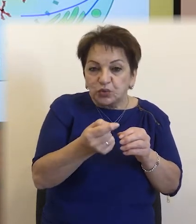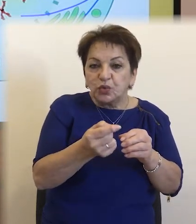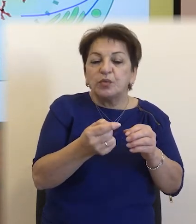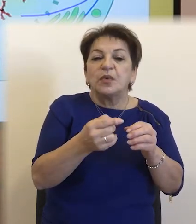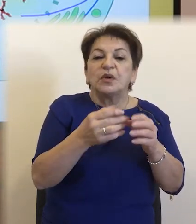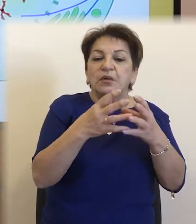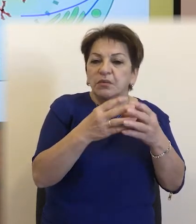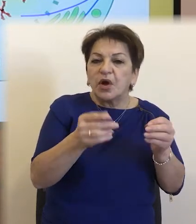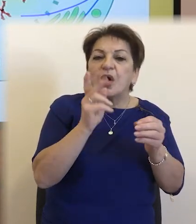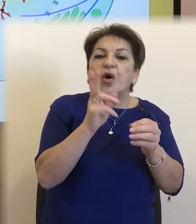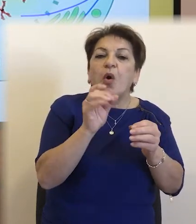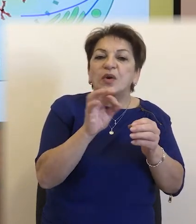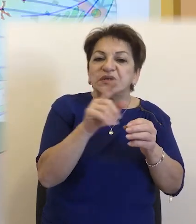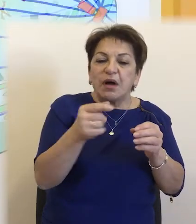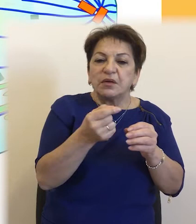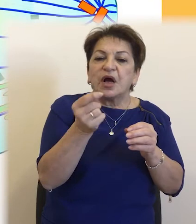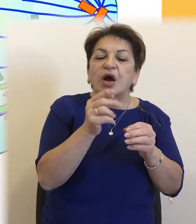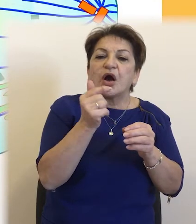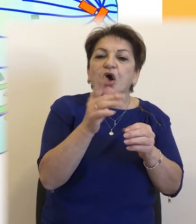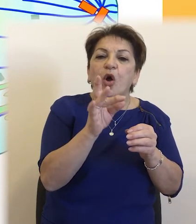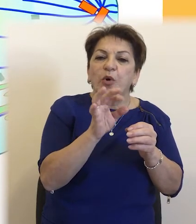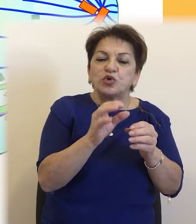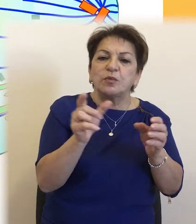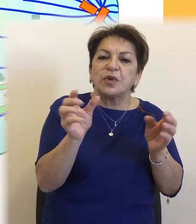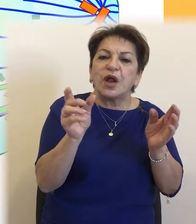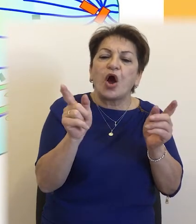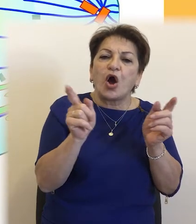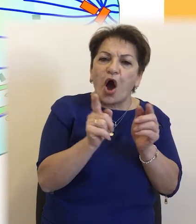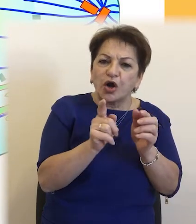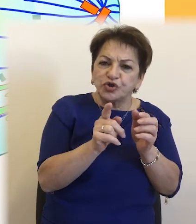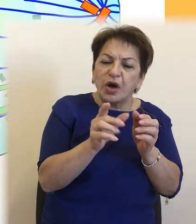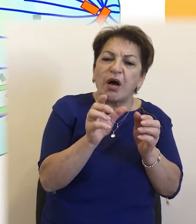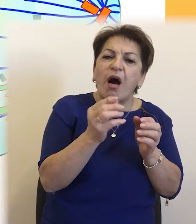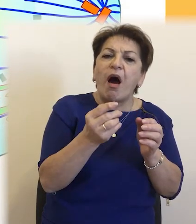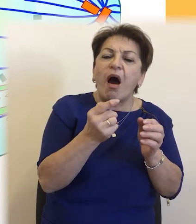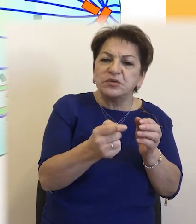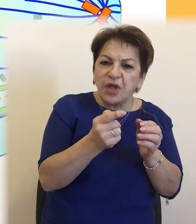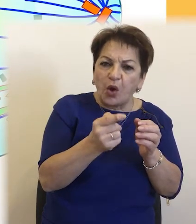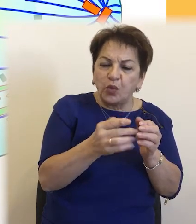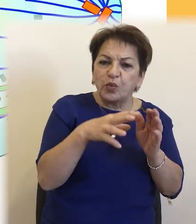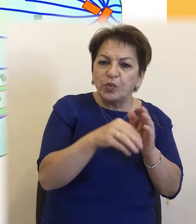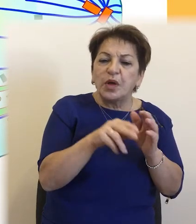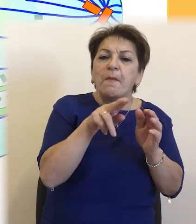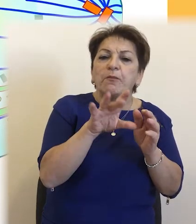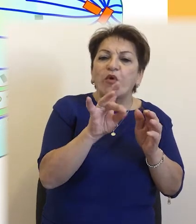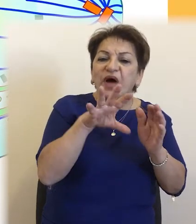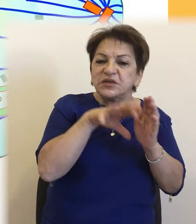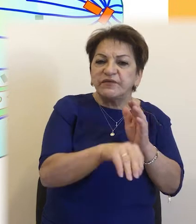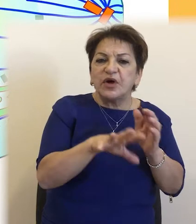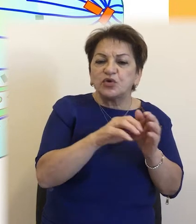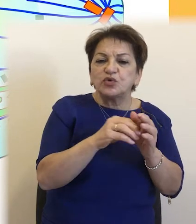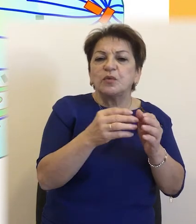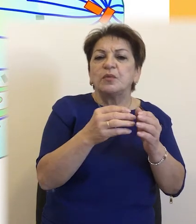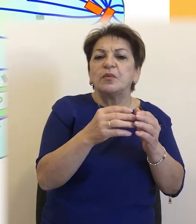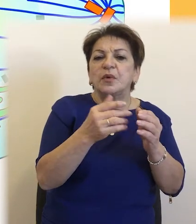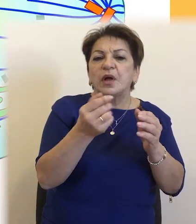տարալուծվում են կորիզակները, կրոմոսոմները կարճանում, հաստանում և պարուրվում են, իսկ պրովազի վերջում